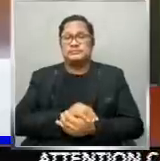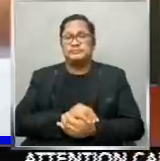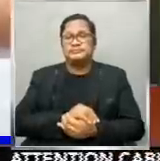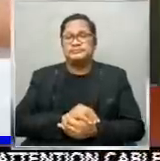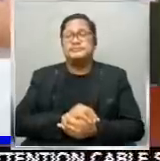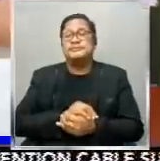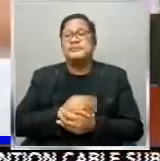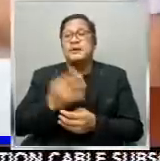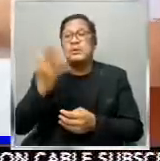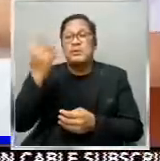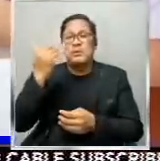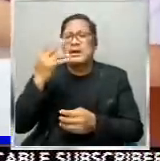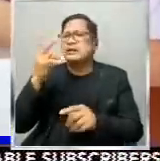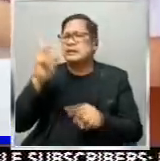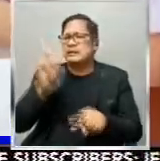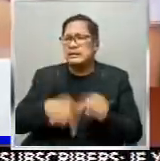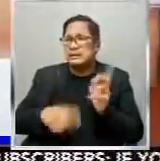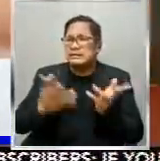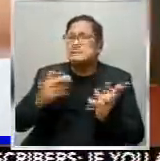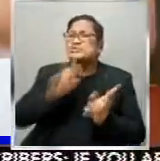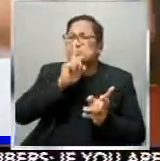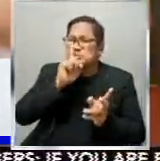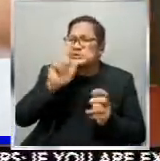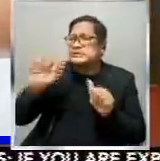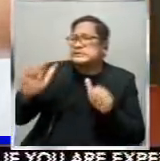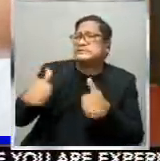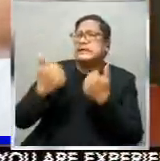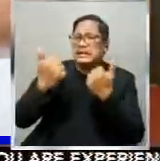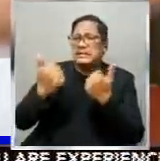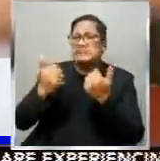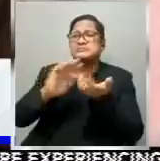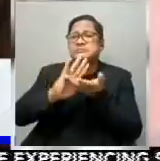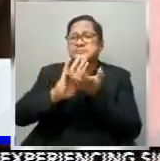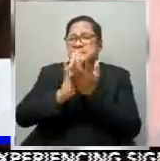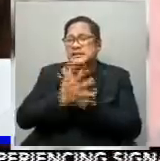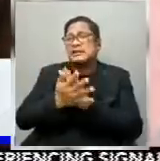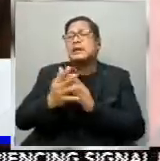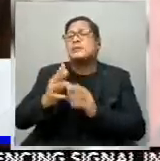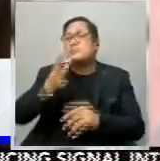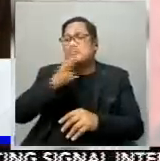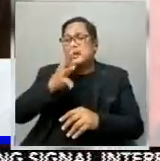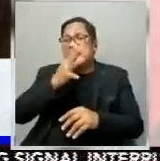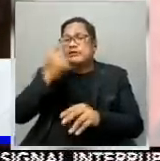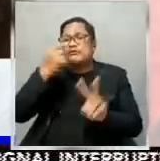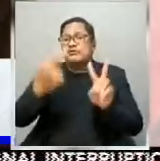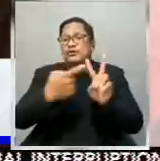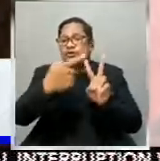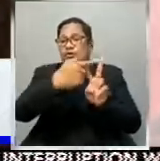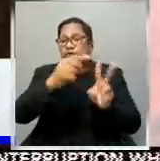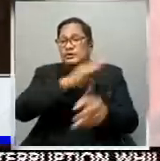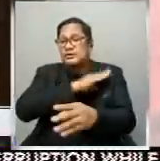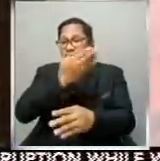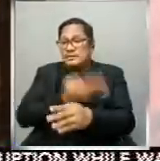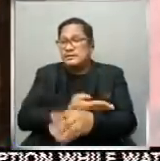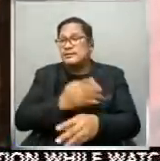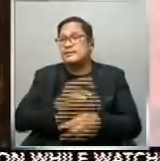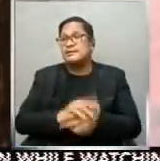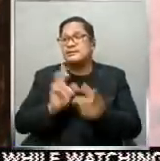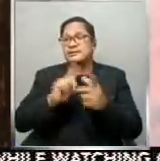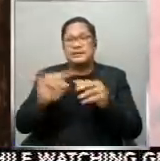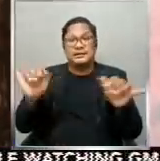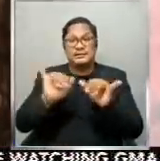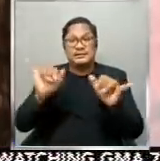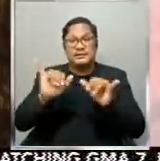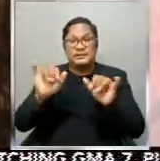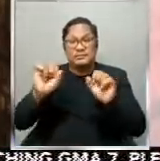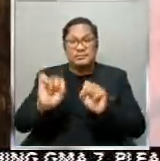kakaila na challenge ang maging hands-on mom sa dalawang bata. Nag-post din ngayong araw si Kylie ng photo